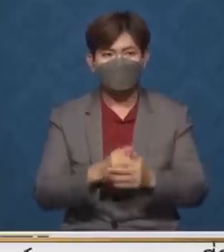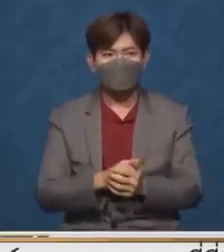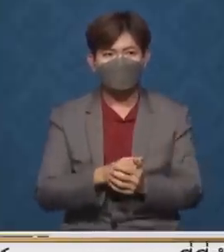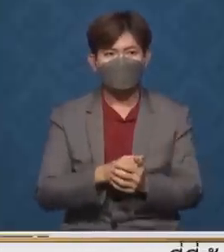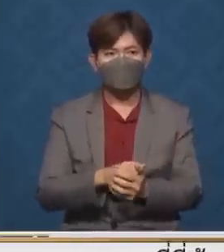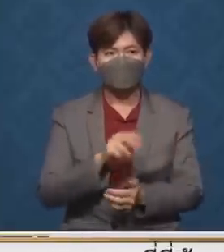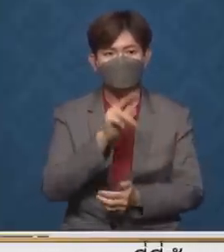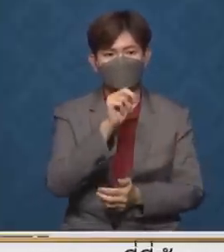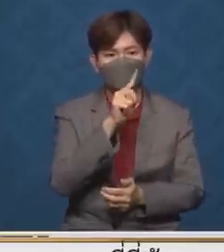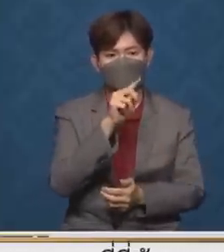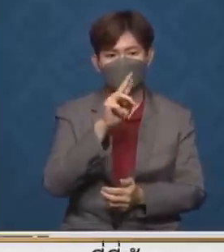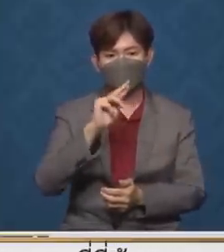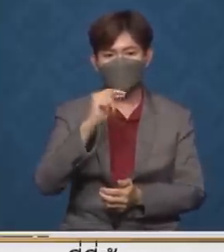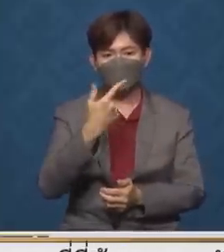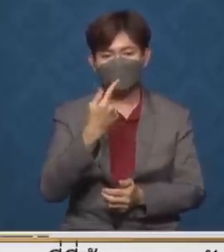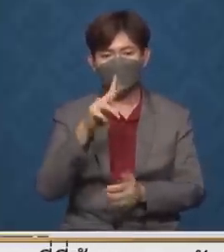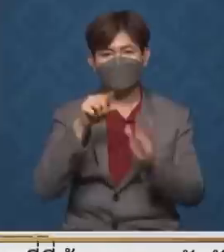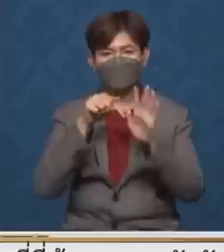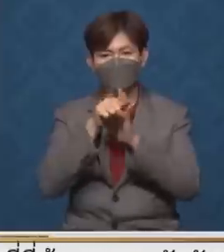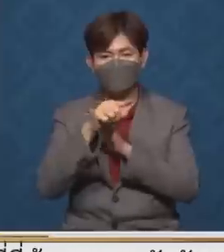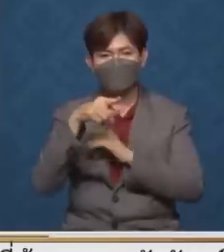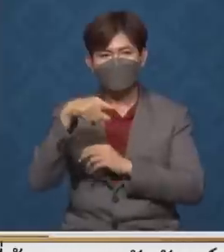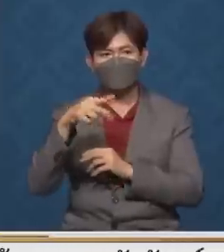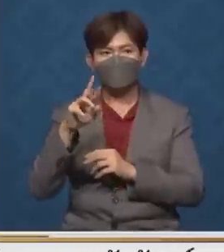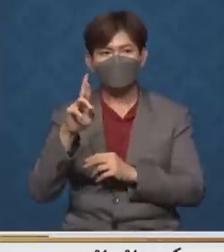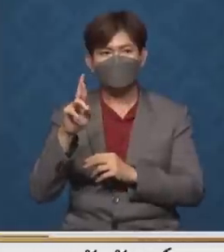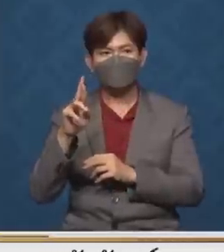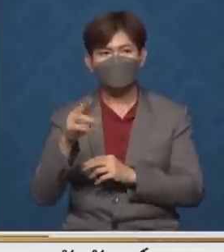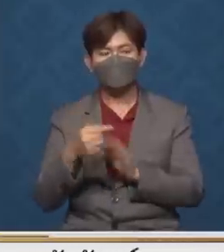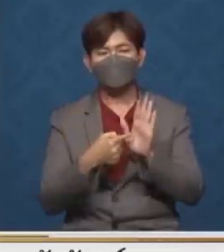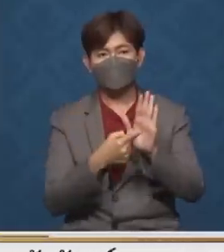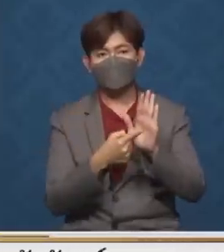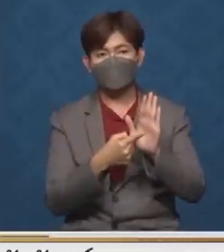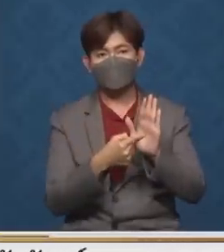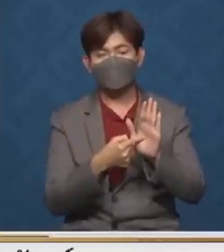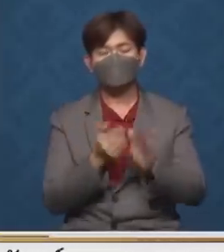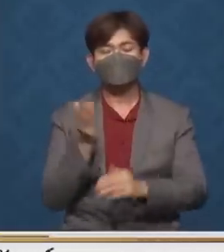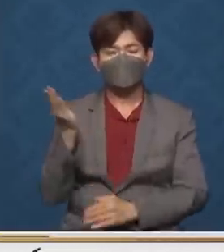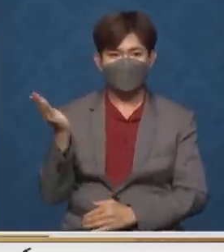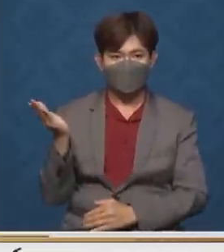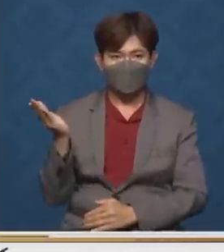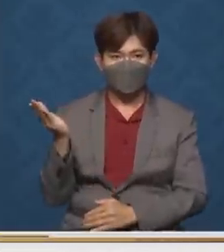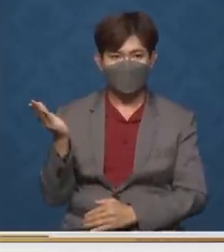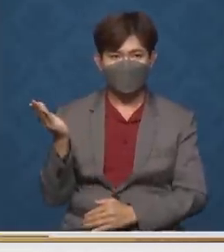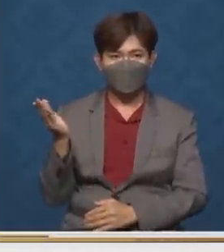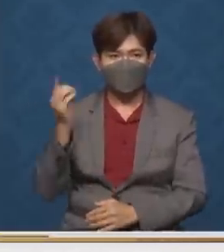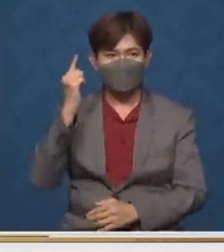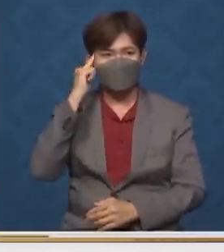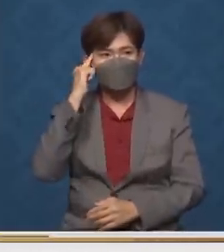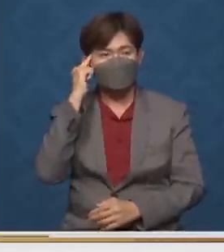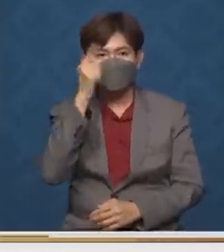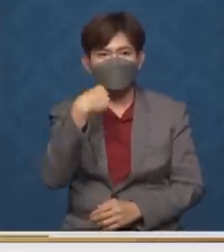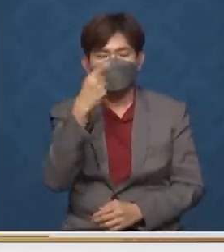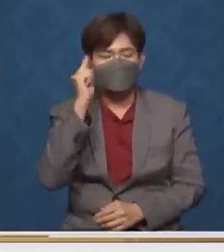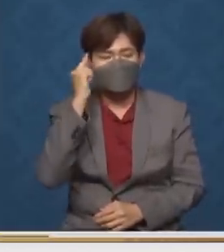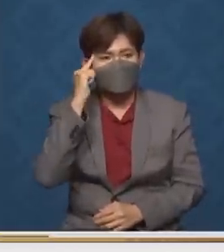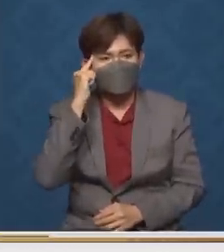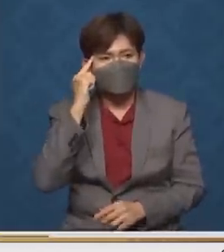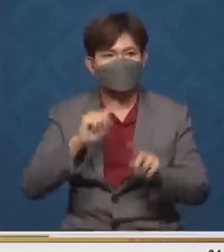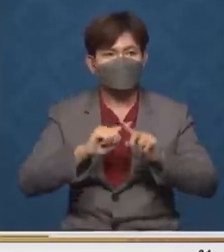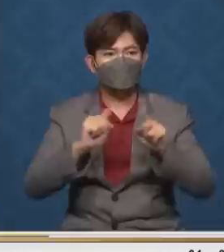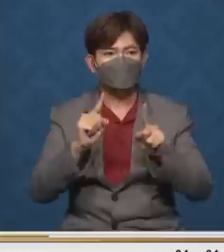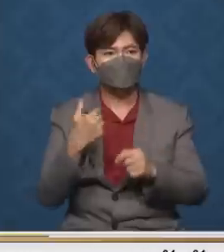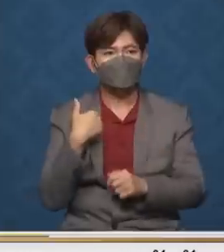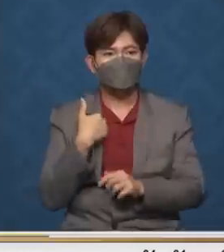ารงพรรณจิตแ้วแท้ เขียนภาสักฤษนะครับบญชีทวิตเตอร บัชีนี้ไม่ทราบว่าของใครมีผู้